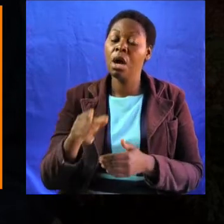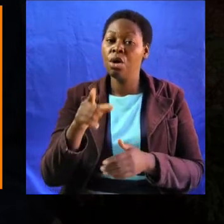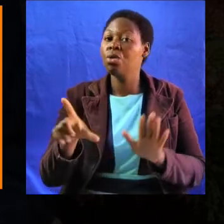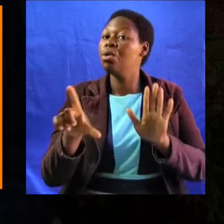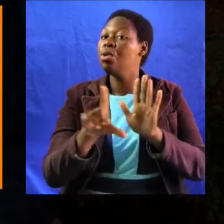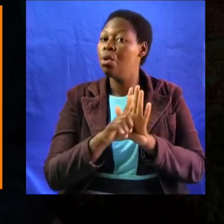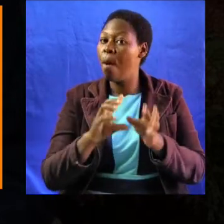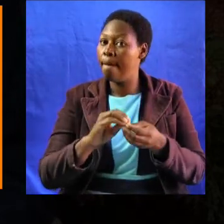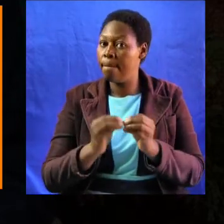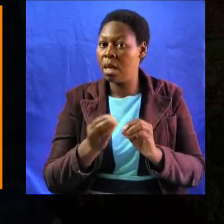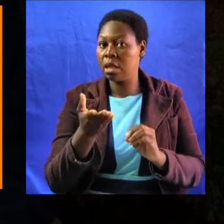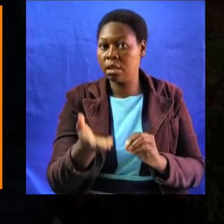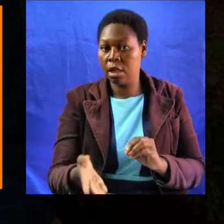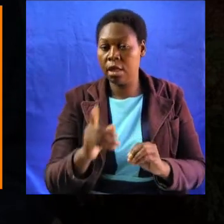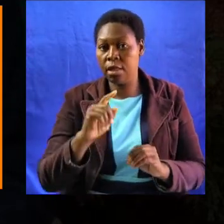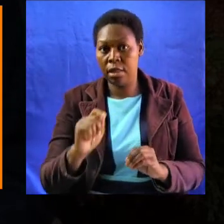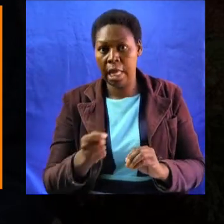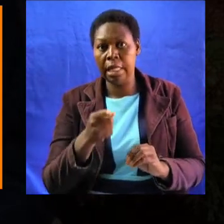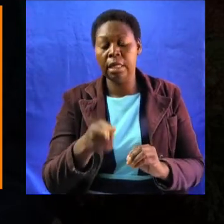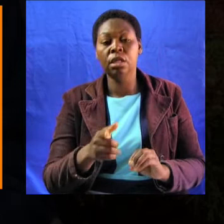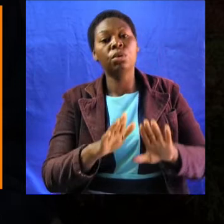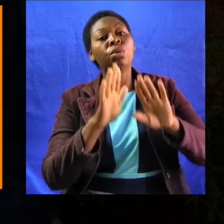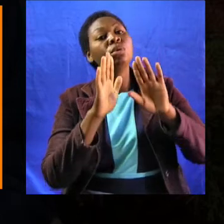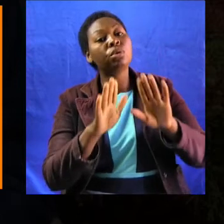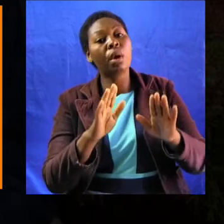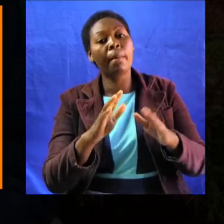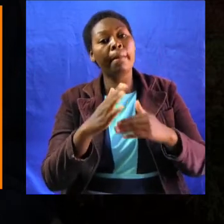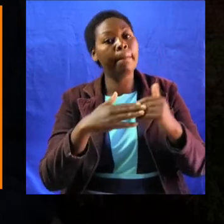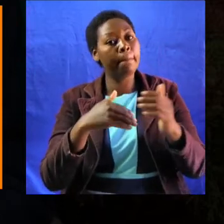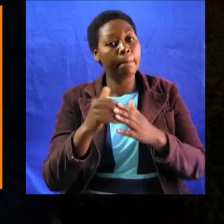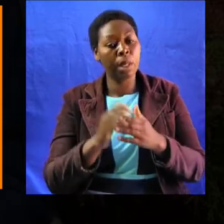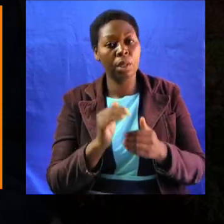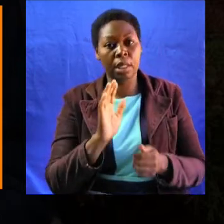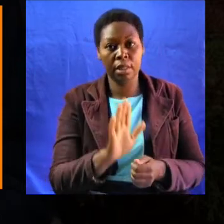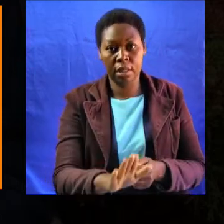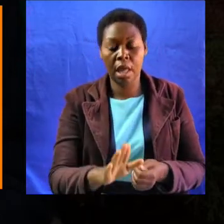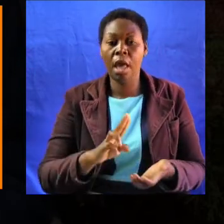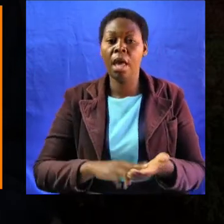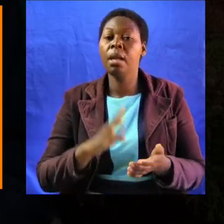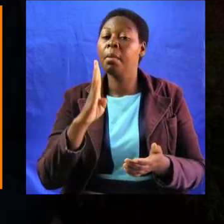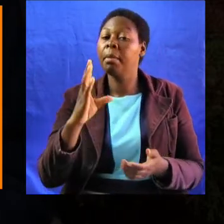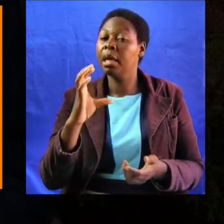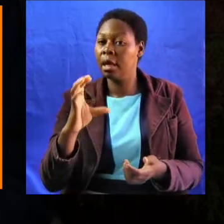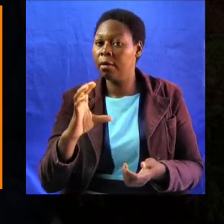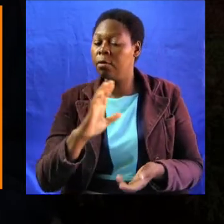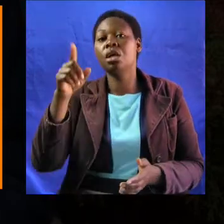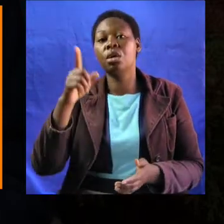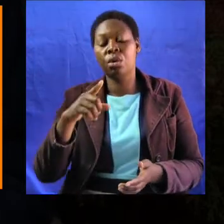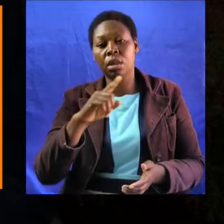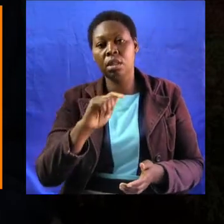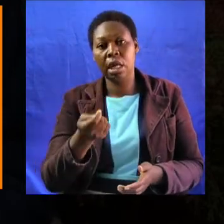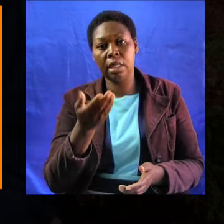rirege kuvakwa, kusvikira ini ndatema chirevo. Chenjerai musanonoke pachinhu ichi. Chakaipa